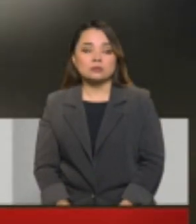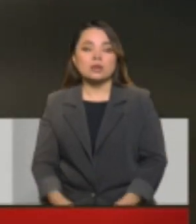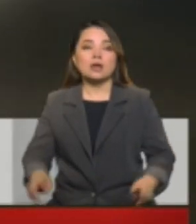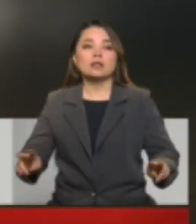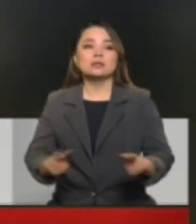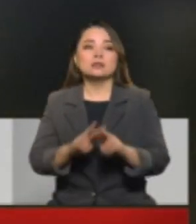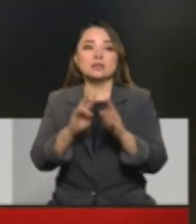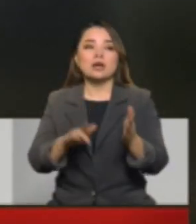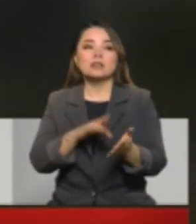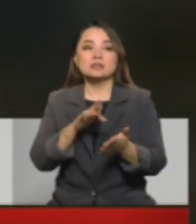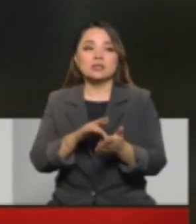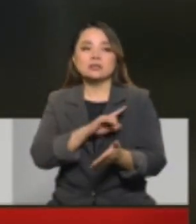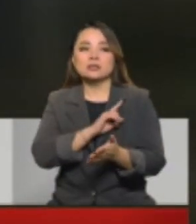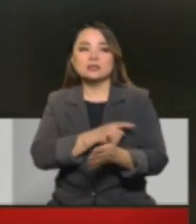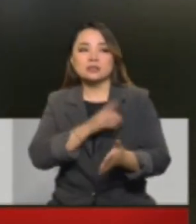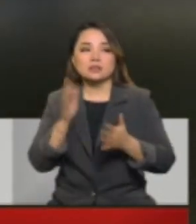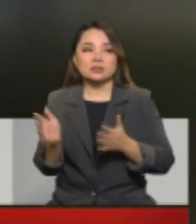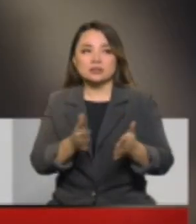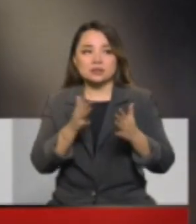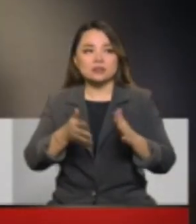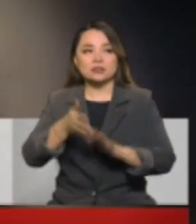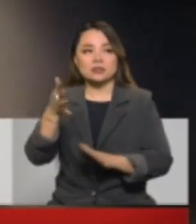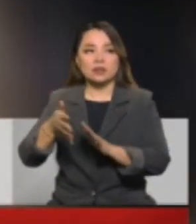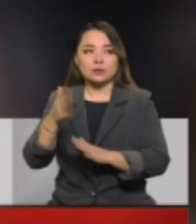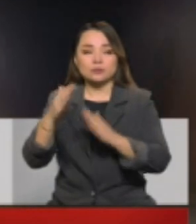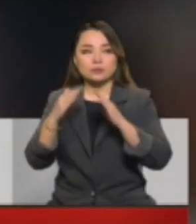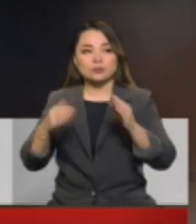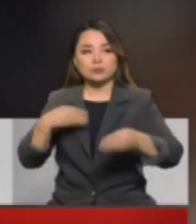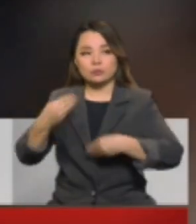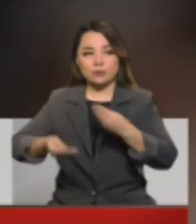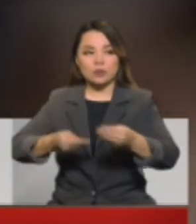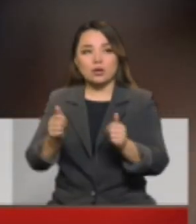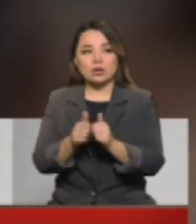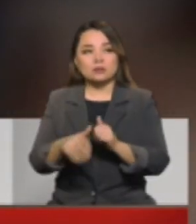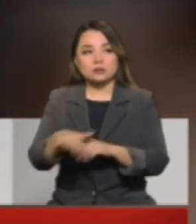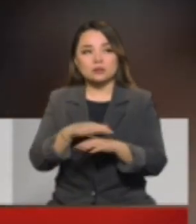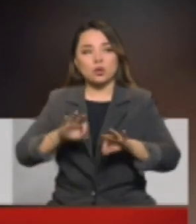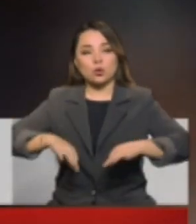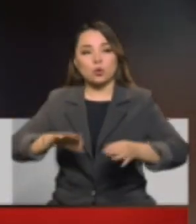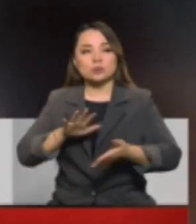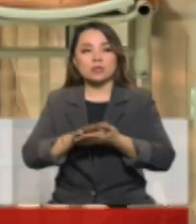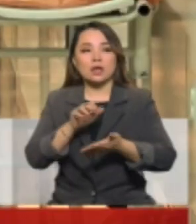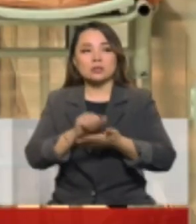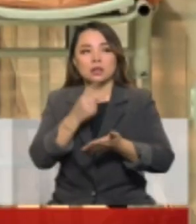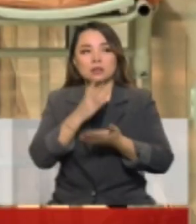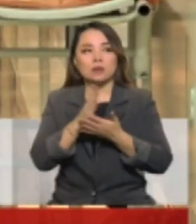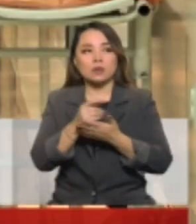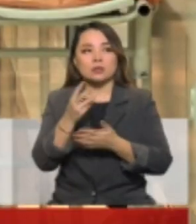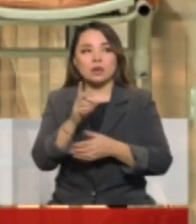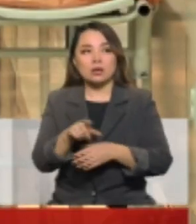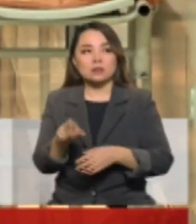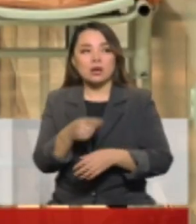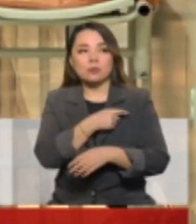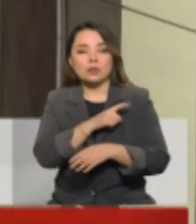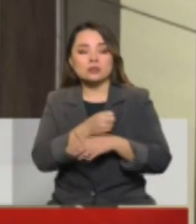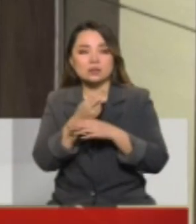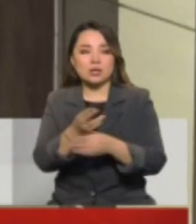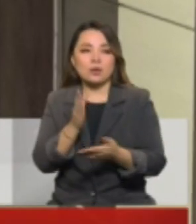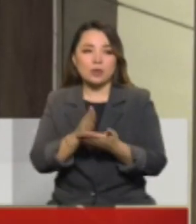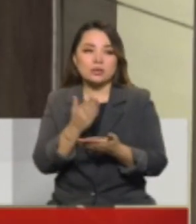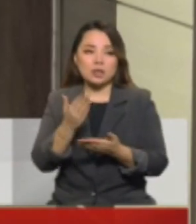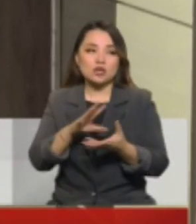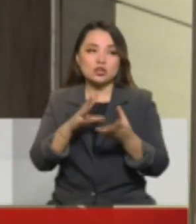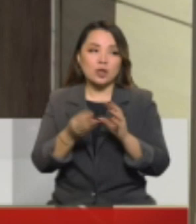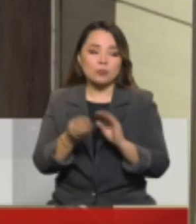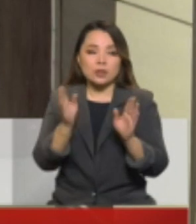Астана қаласында да желдің күштілігінен ғимараттардың шатыры құлап, жақын жердегі көліктерді зақымдаған. Бірнеше адам ауруханаға да түскен.